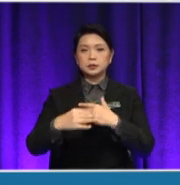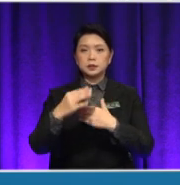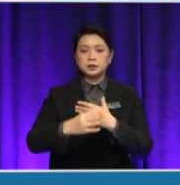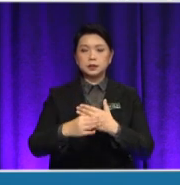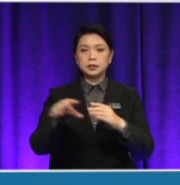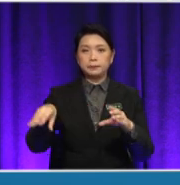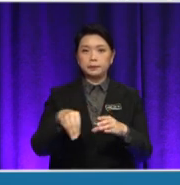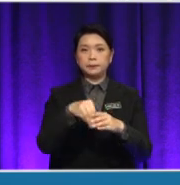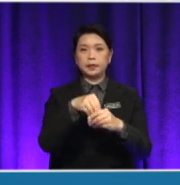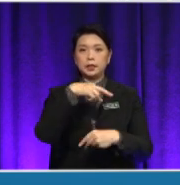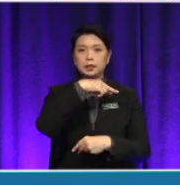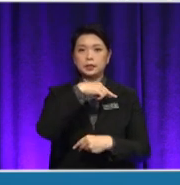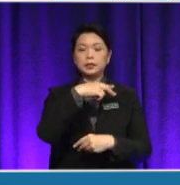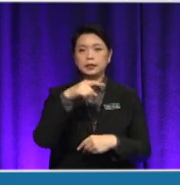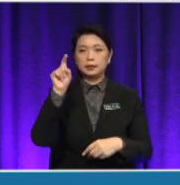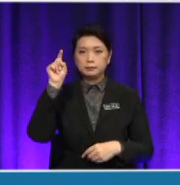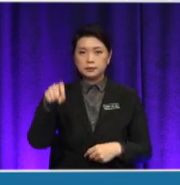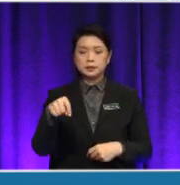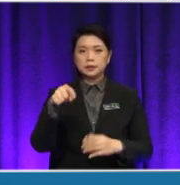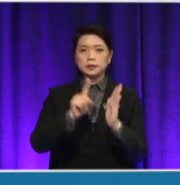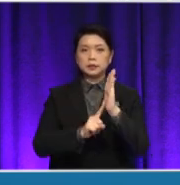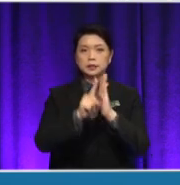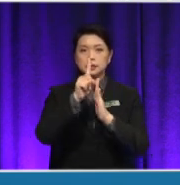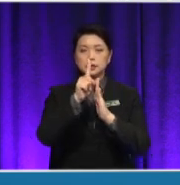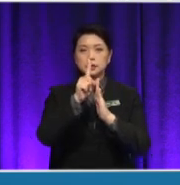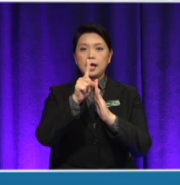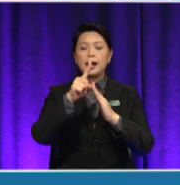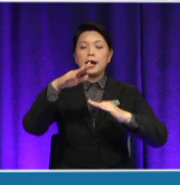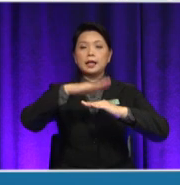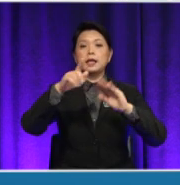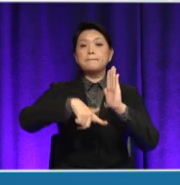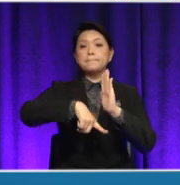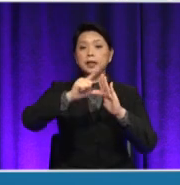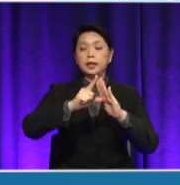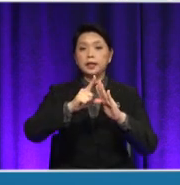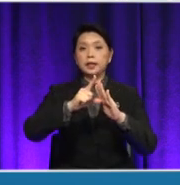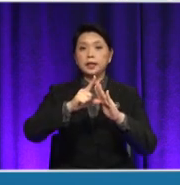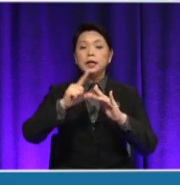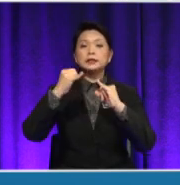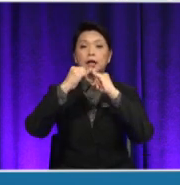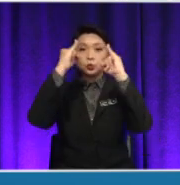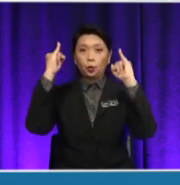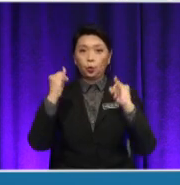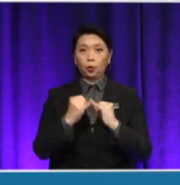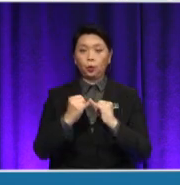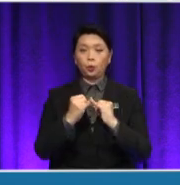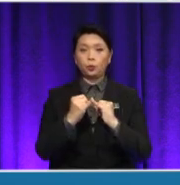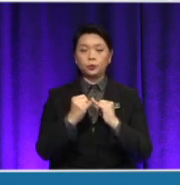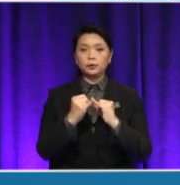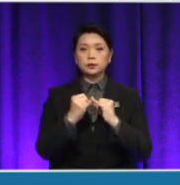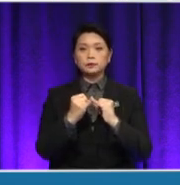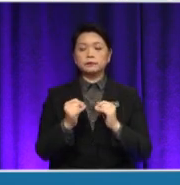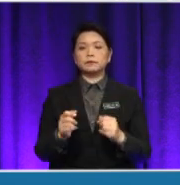kaki, kaki harus ditinggikan melebihi paras jantung dengan meletakkan bantal, bangku atau sokongan di